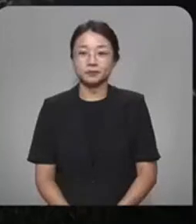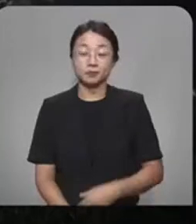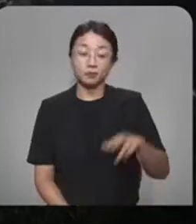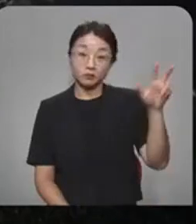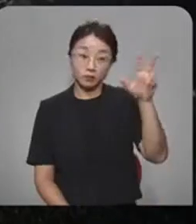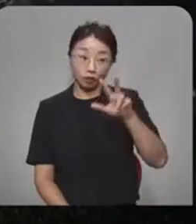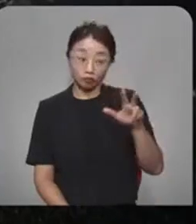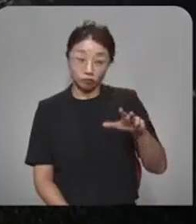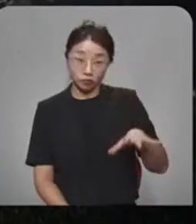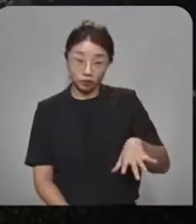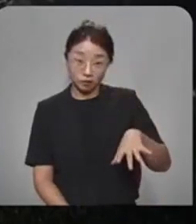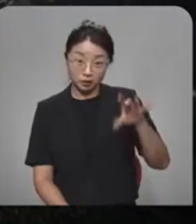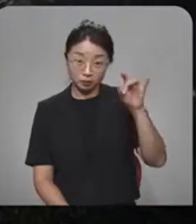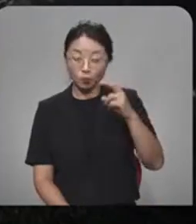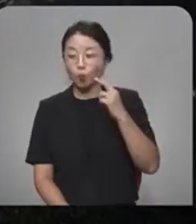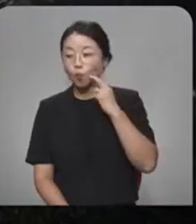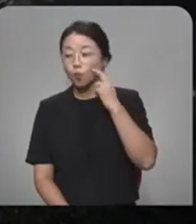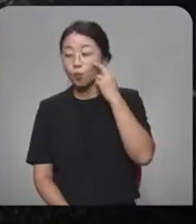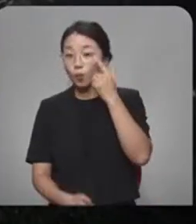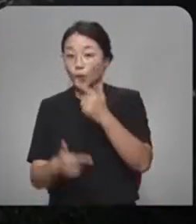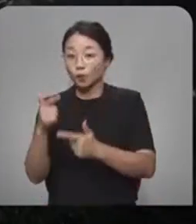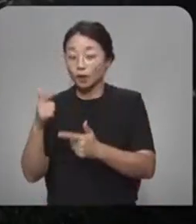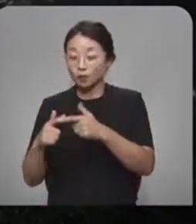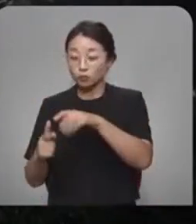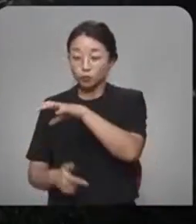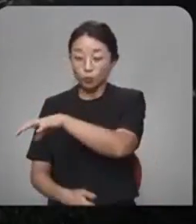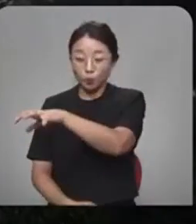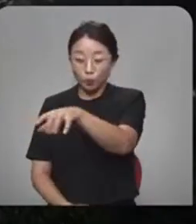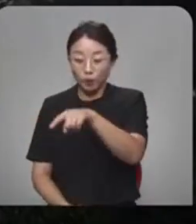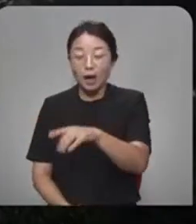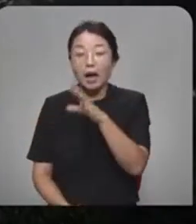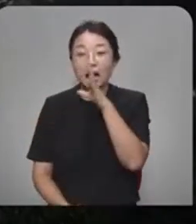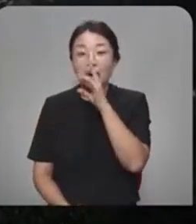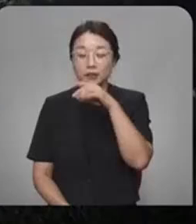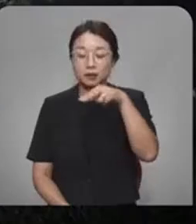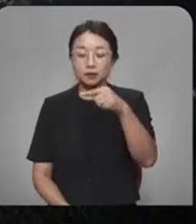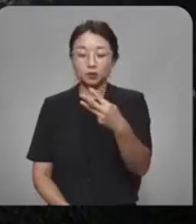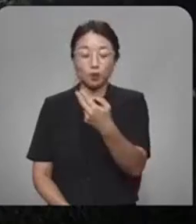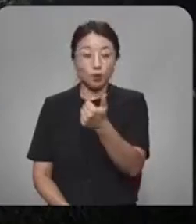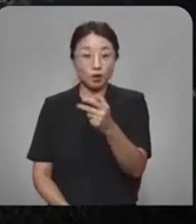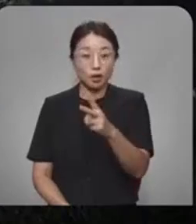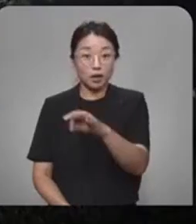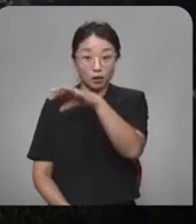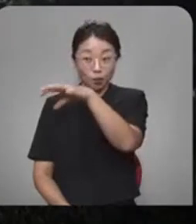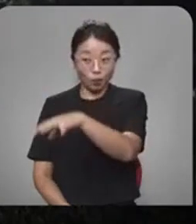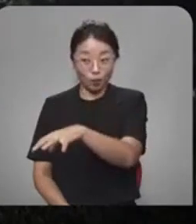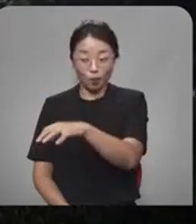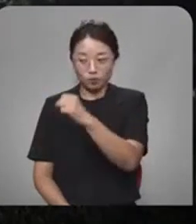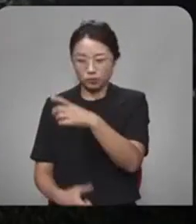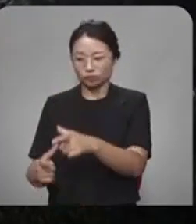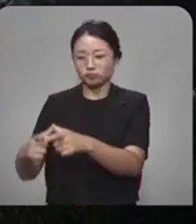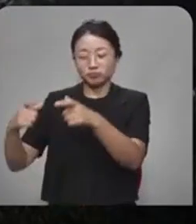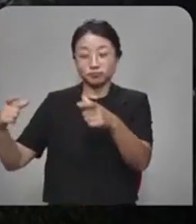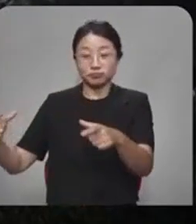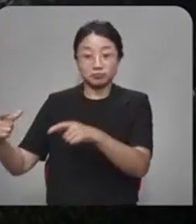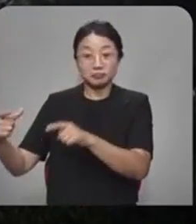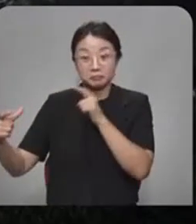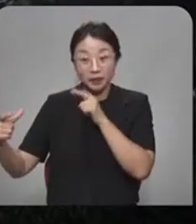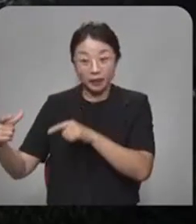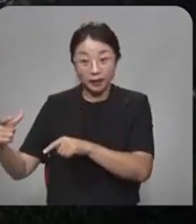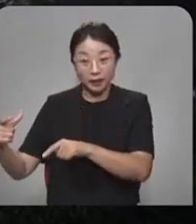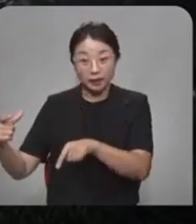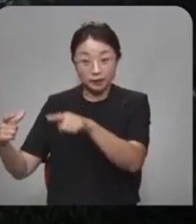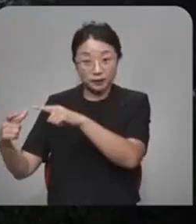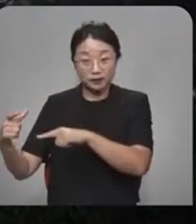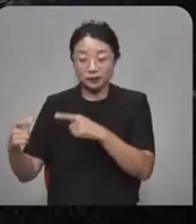전국 최초로 소나무를 테마로 만들어진 강릉 소량 수목원을 대폭 확장하는 계획이 추진됩니다. 수목원